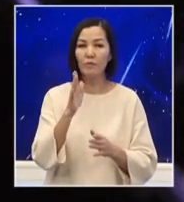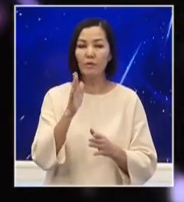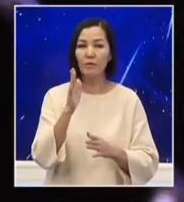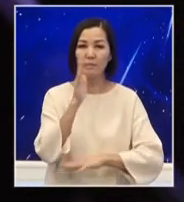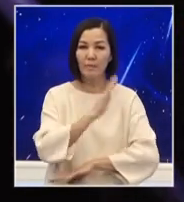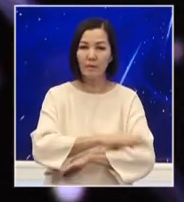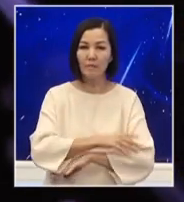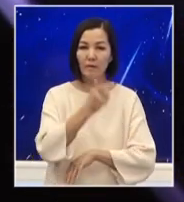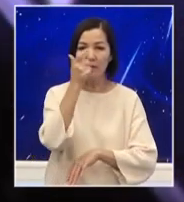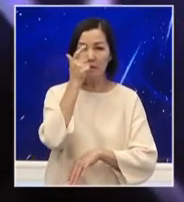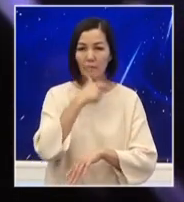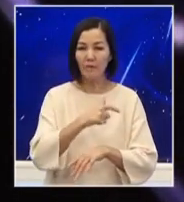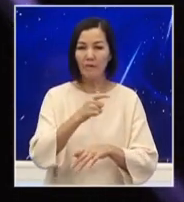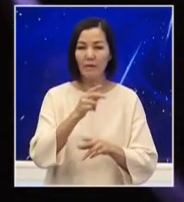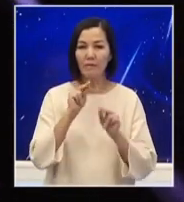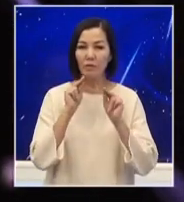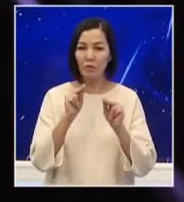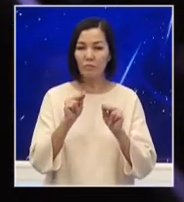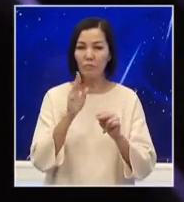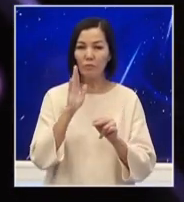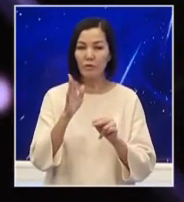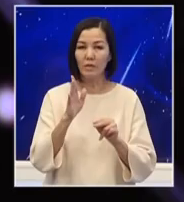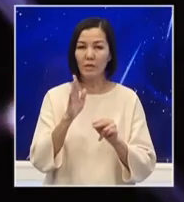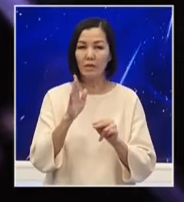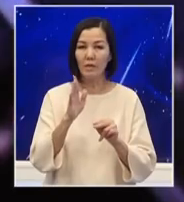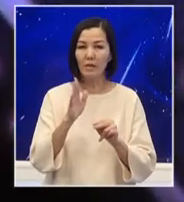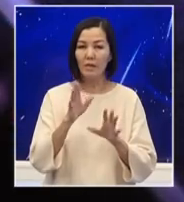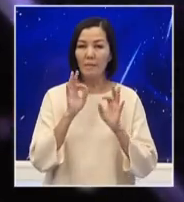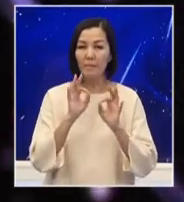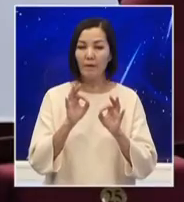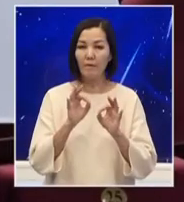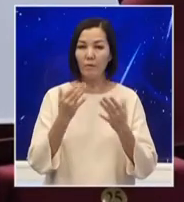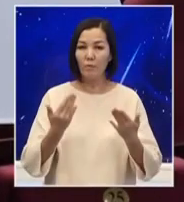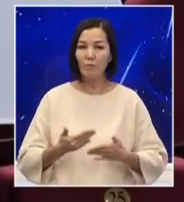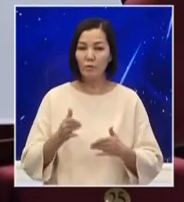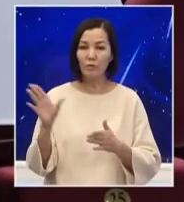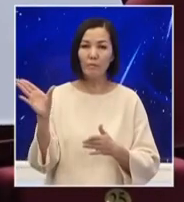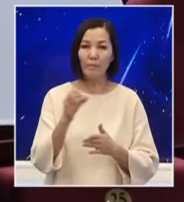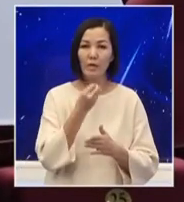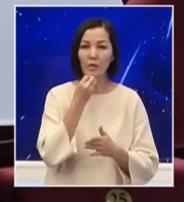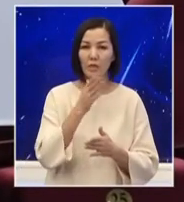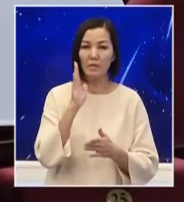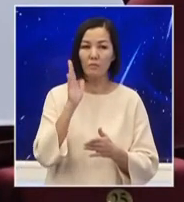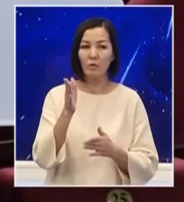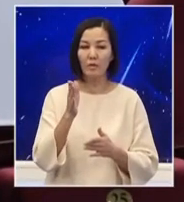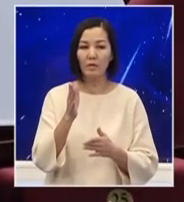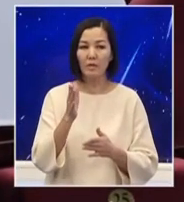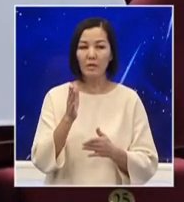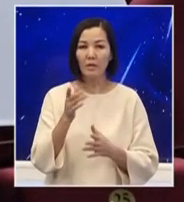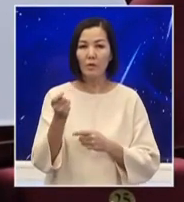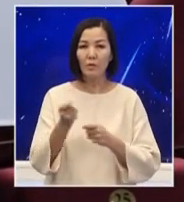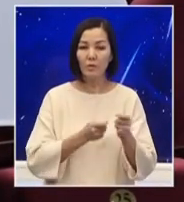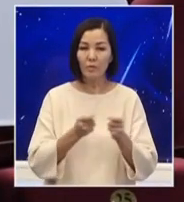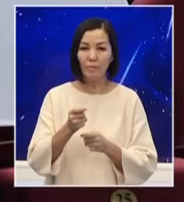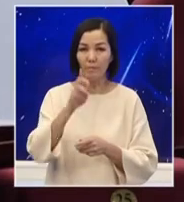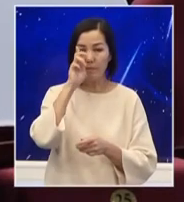порядочны, справедливы, будете идти по правильной дороге, сіздер будете руководить